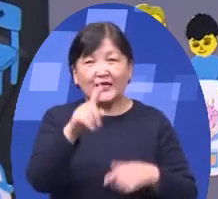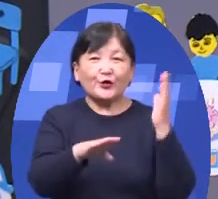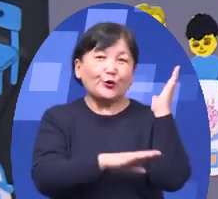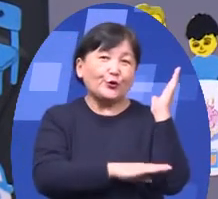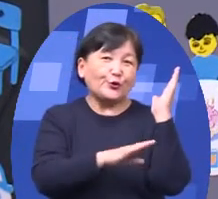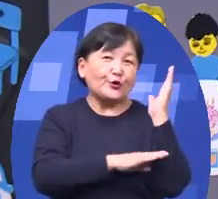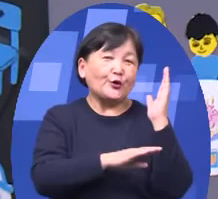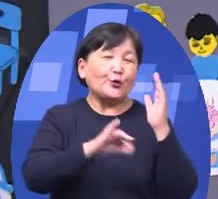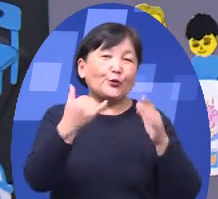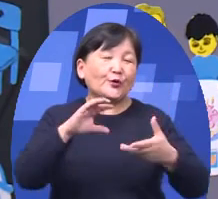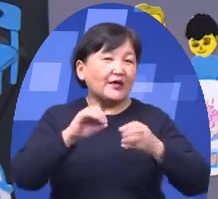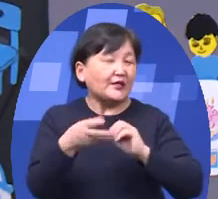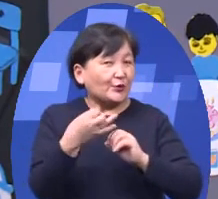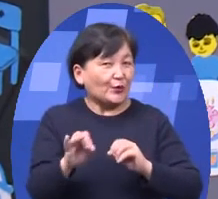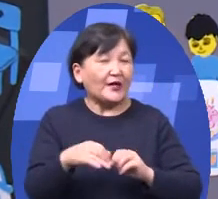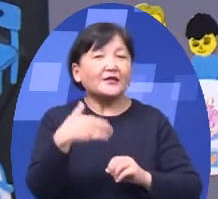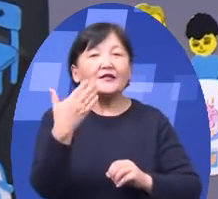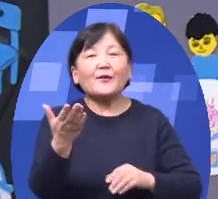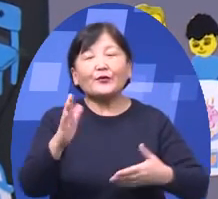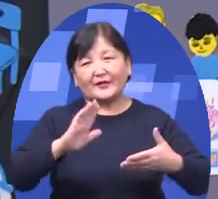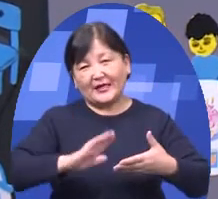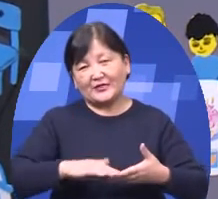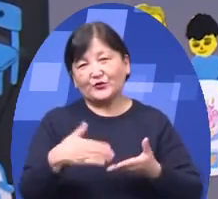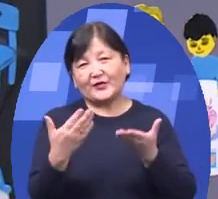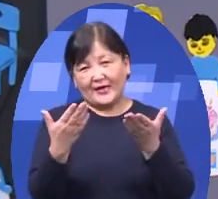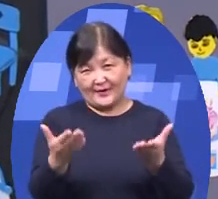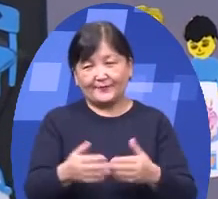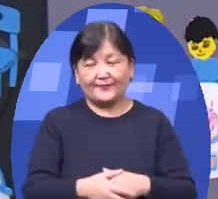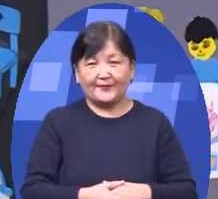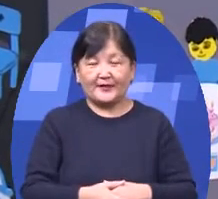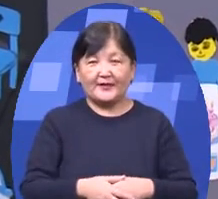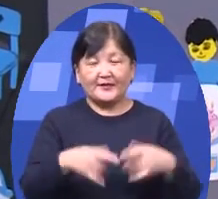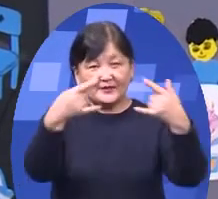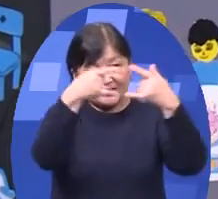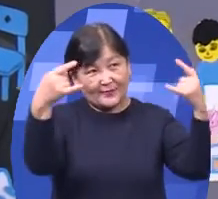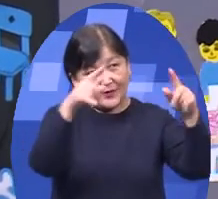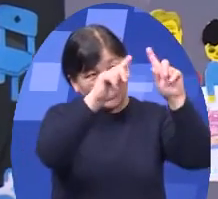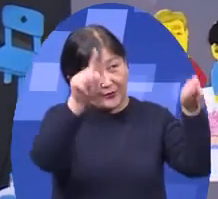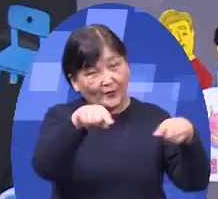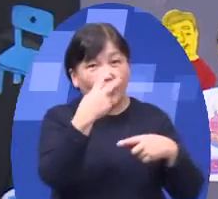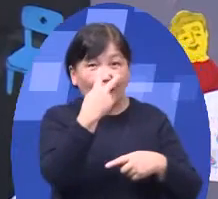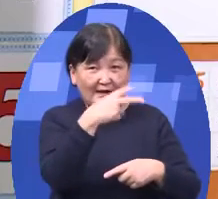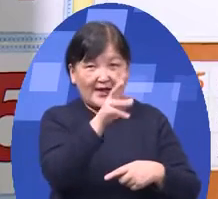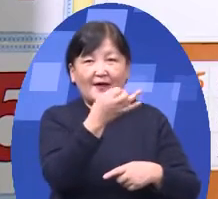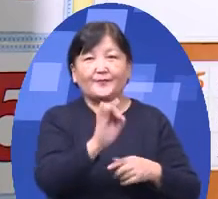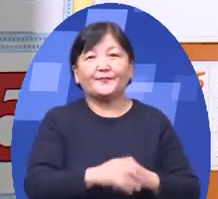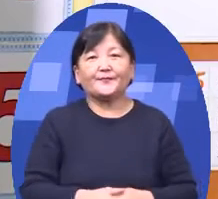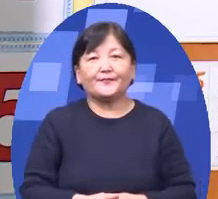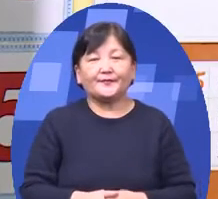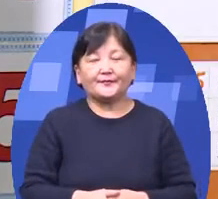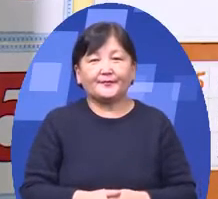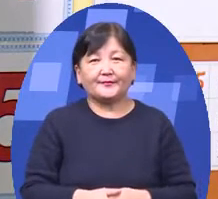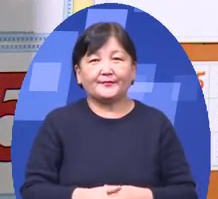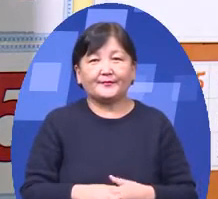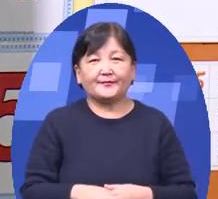өдрийг юу хийж өнгөрөөдөг талаар танилццгаая. Хүүхдүүдээ самбарлуу анхаарлаа хандуулаарай.